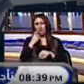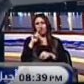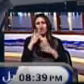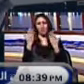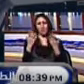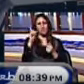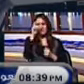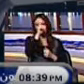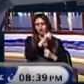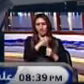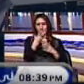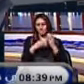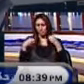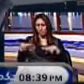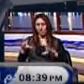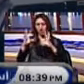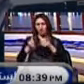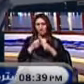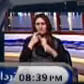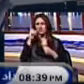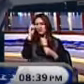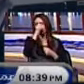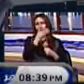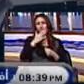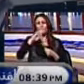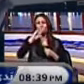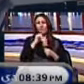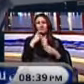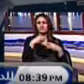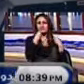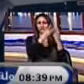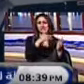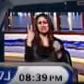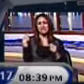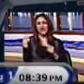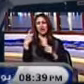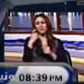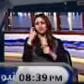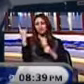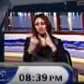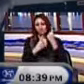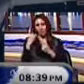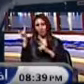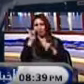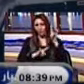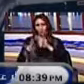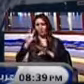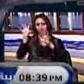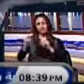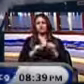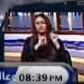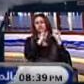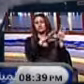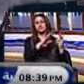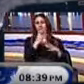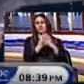الشعور الصعب إن ابنه أو بنته مختطفين. الحمد لله داخلية قامت بدورها، وانا بشكرهم جدا على اللي قاموا بيه.